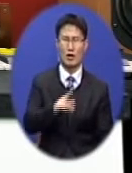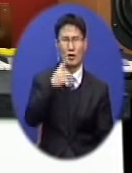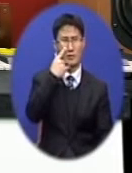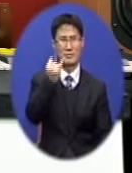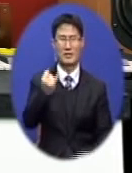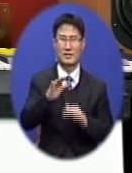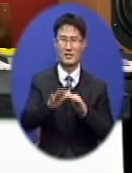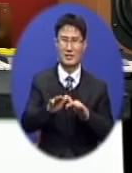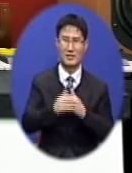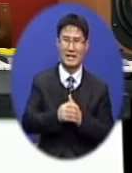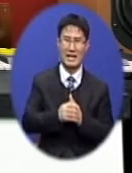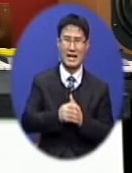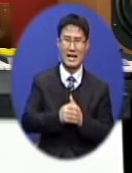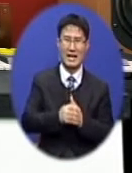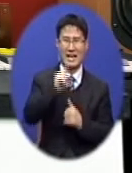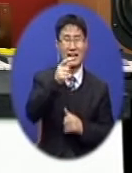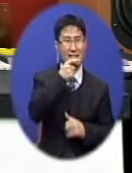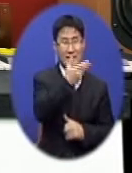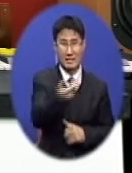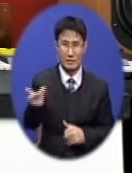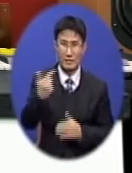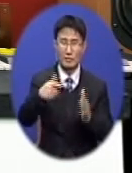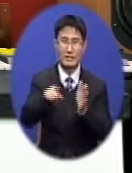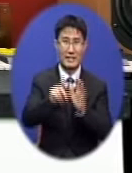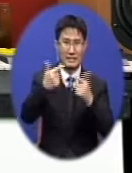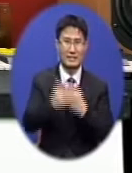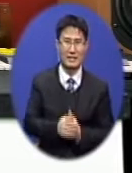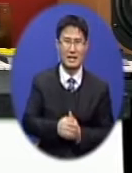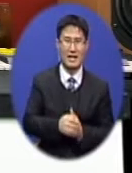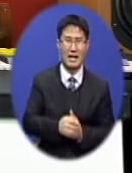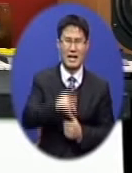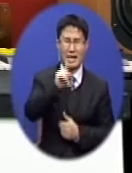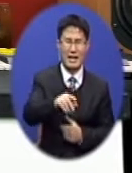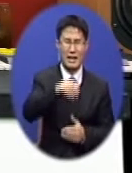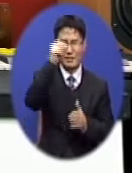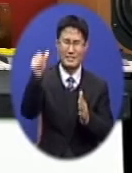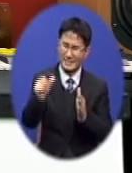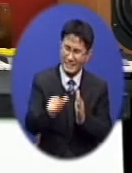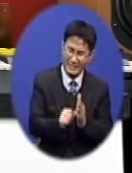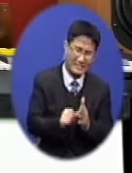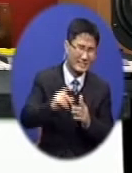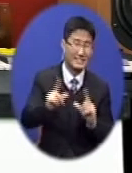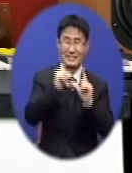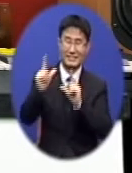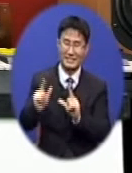어머님이 이런 한강을 부르기 예상이 아니라 한평생 어덜기면서